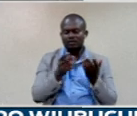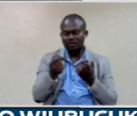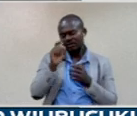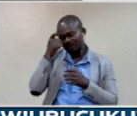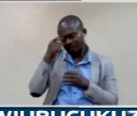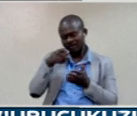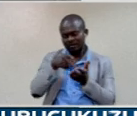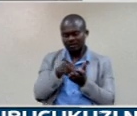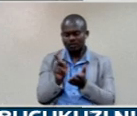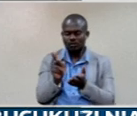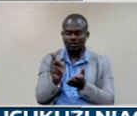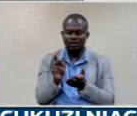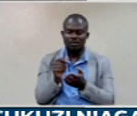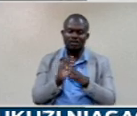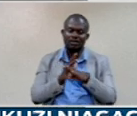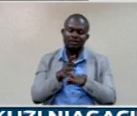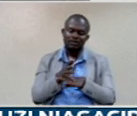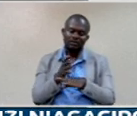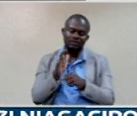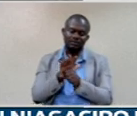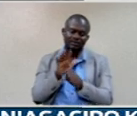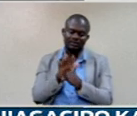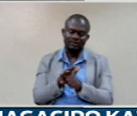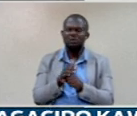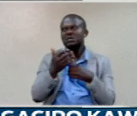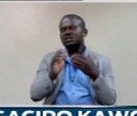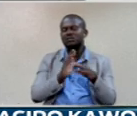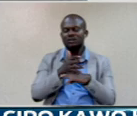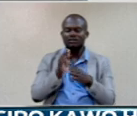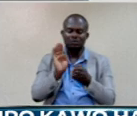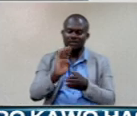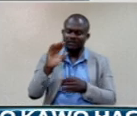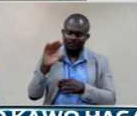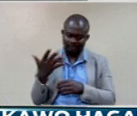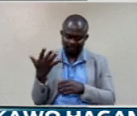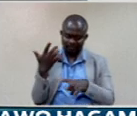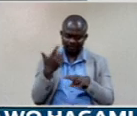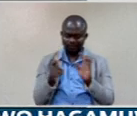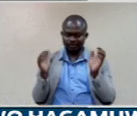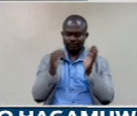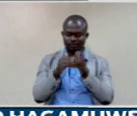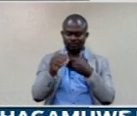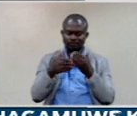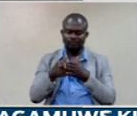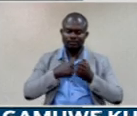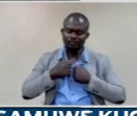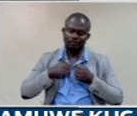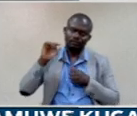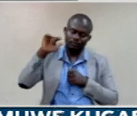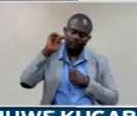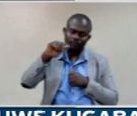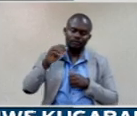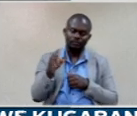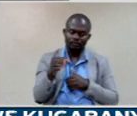itanga, amafaranga arenze of course hari imaze gutanga miliyari zirenze 5, ariko ni na Rwanda Airport Company